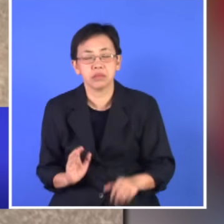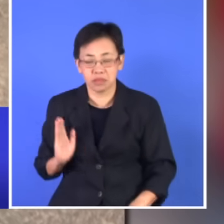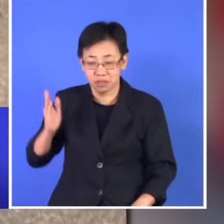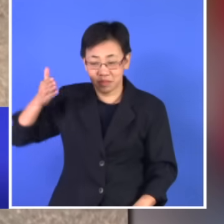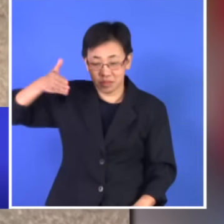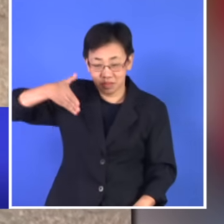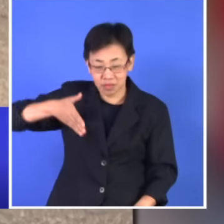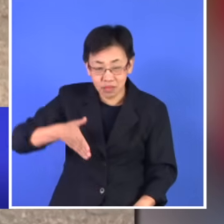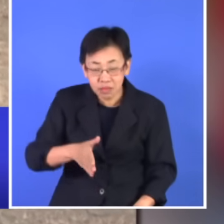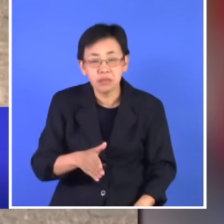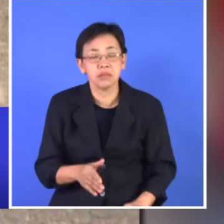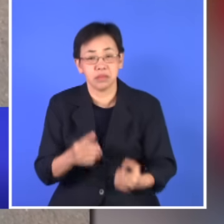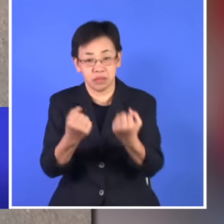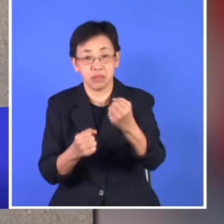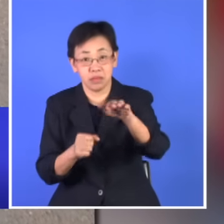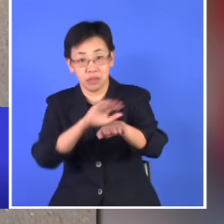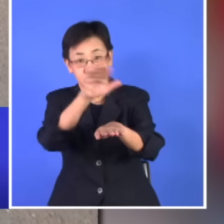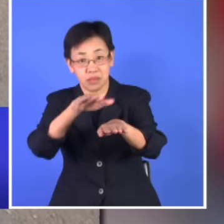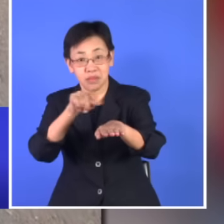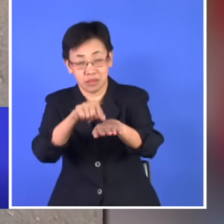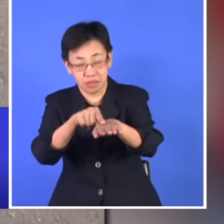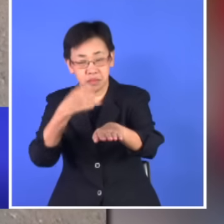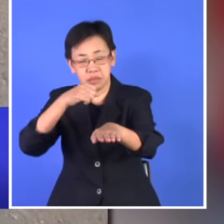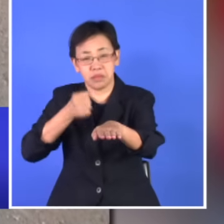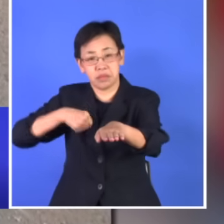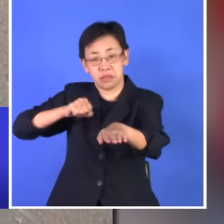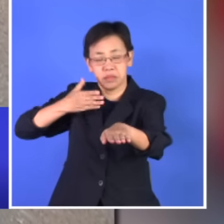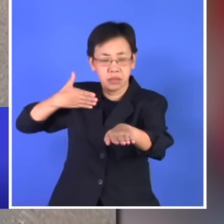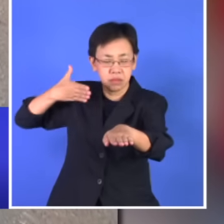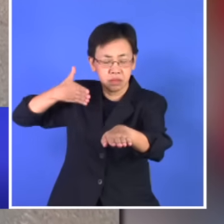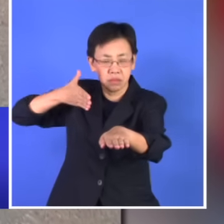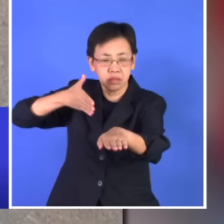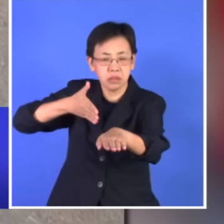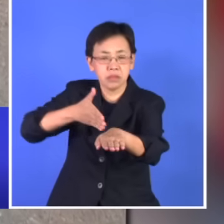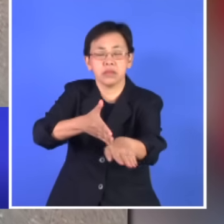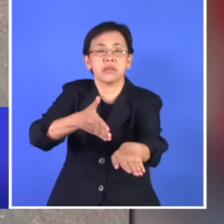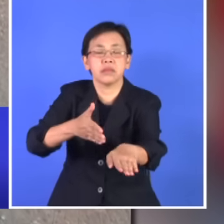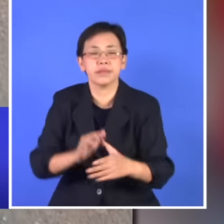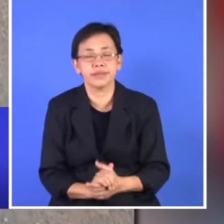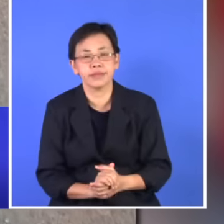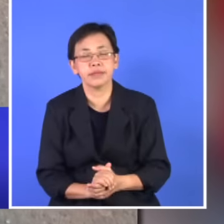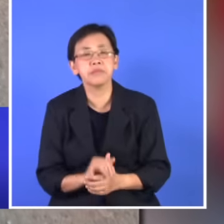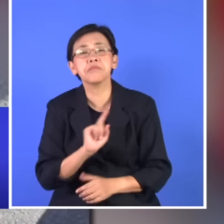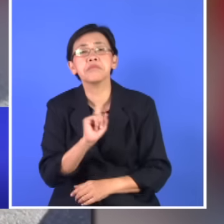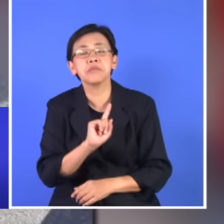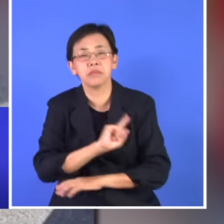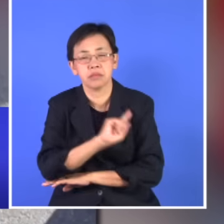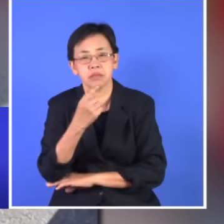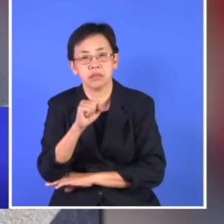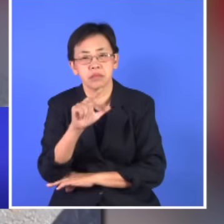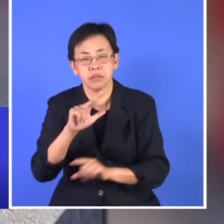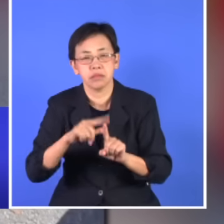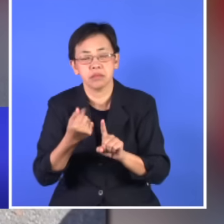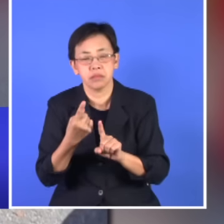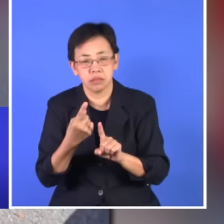ลงจากเนินแล้วก็มาชนท้ายของรถกระบะเข้าอย่างจังตามที่เห็นในภาพเหตุเกิดวันที่ 13ที่ผ่านมานะฮะสภาพมอเตอร์ไซค์